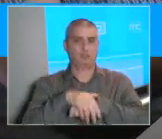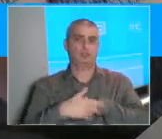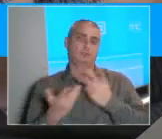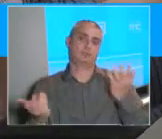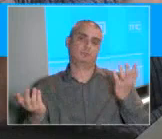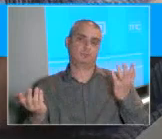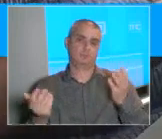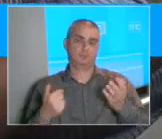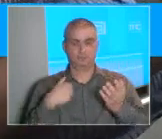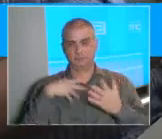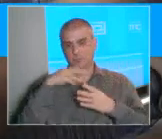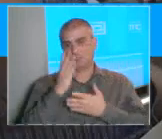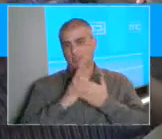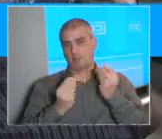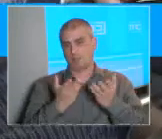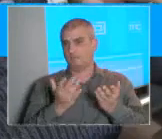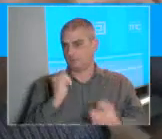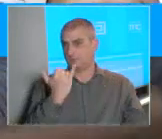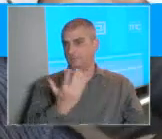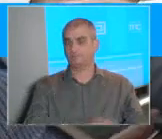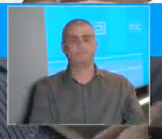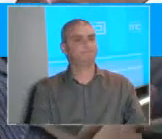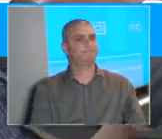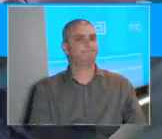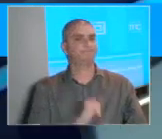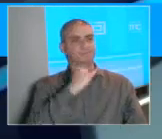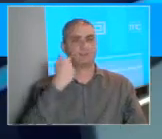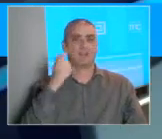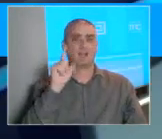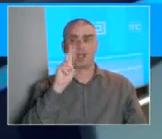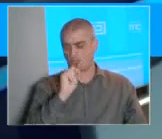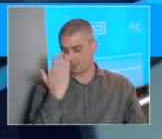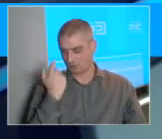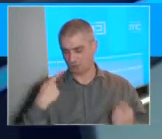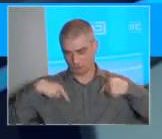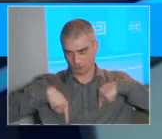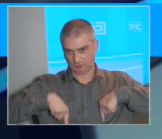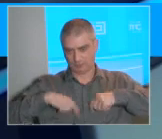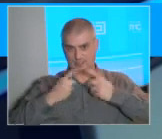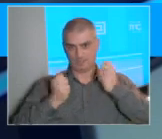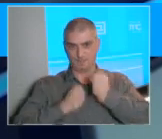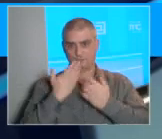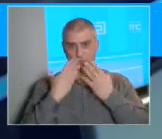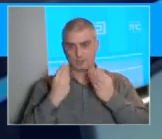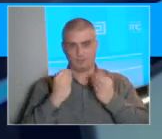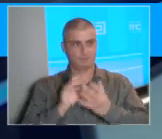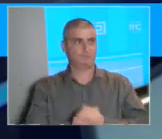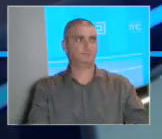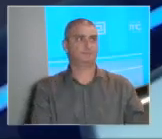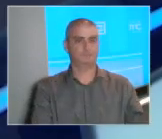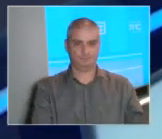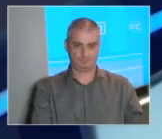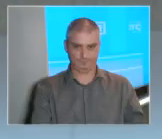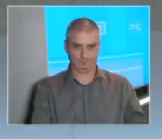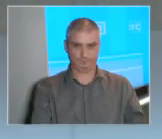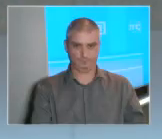אני בחלק מהמהלך הזה, בהחלט. זהבה גלאון, לשעבר יושבת ראש מרץ, תודה רבה. תודה, מזל,